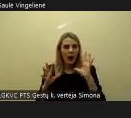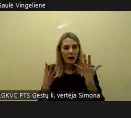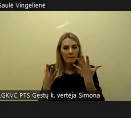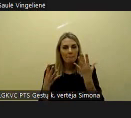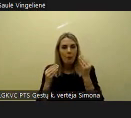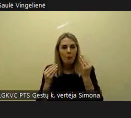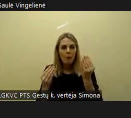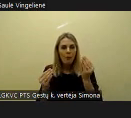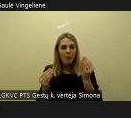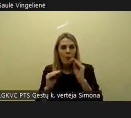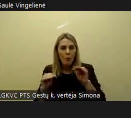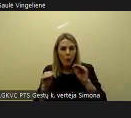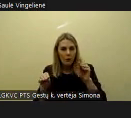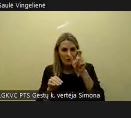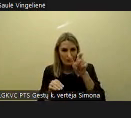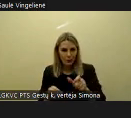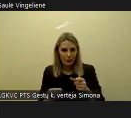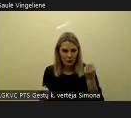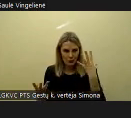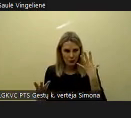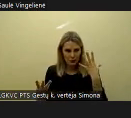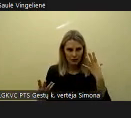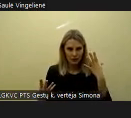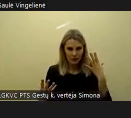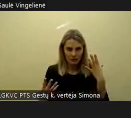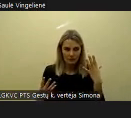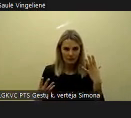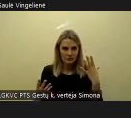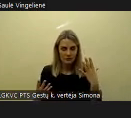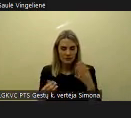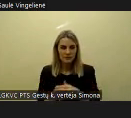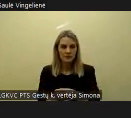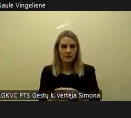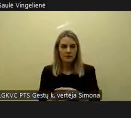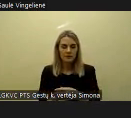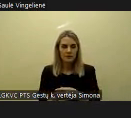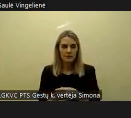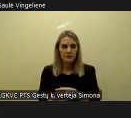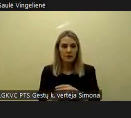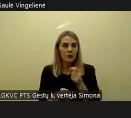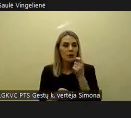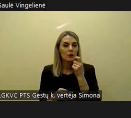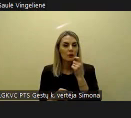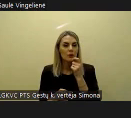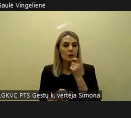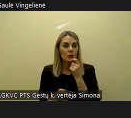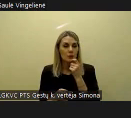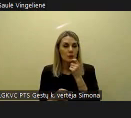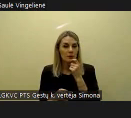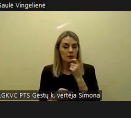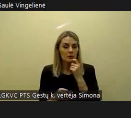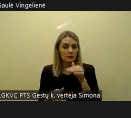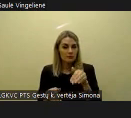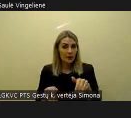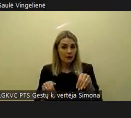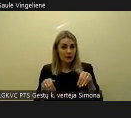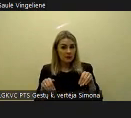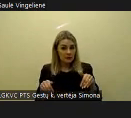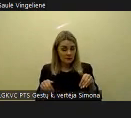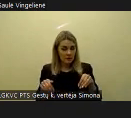mokytojai. Jūs matote autorius. Ir jeigu šiek tiek atsitrauktumėme ir pažiūrėtumėme į